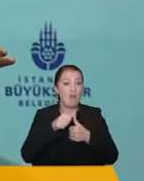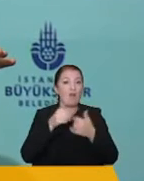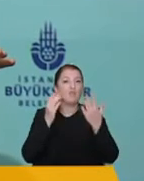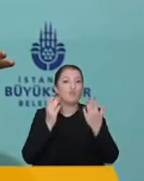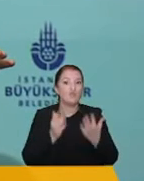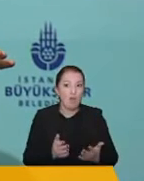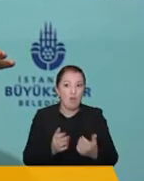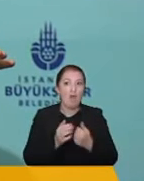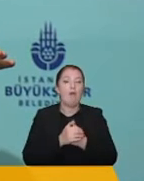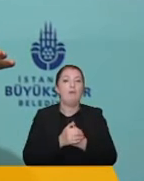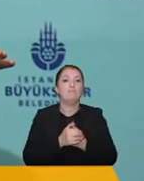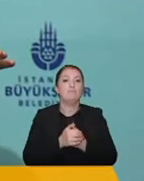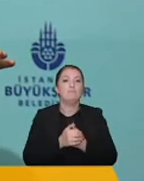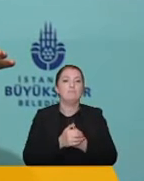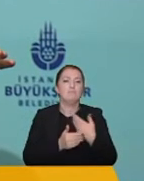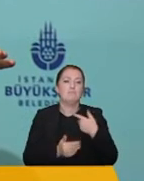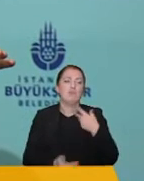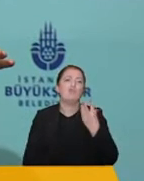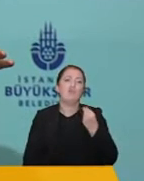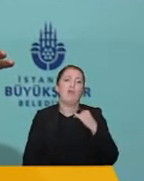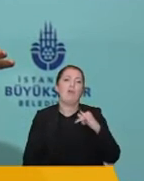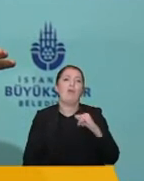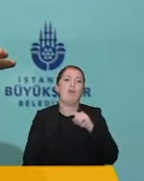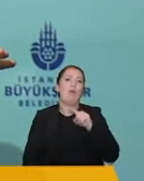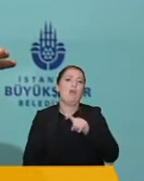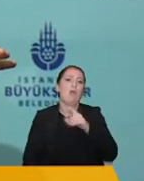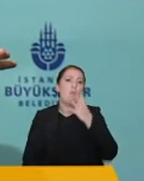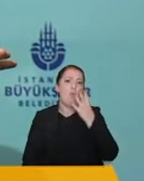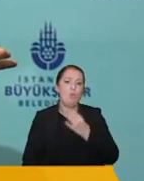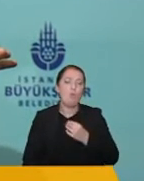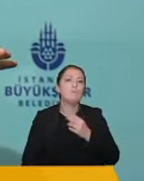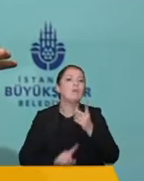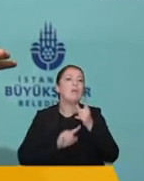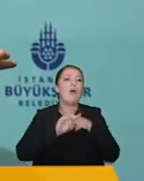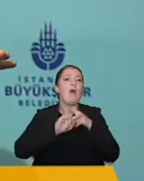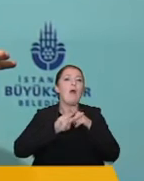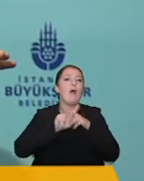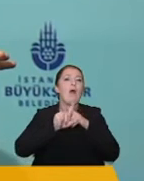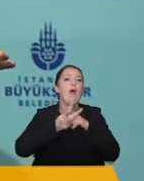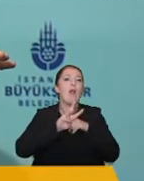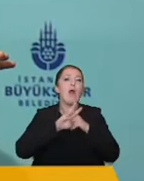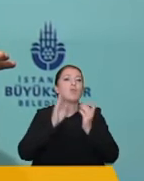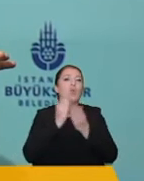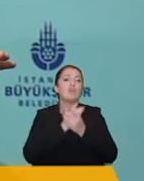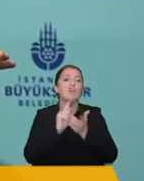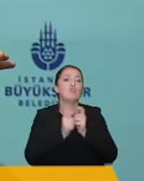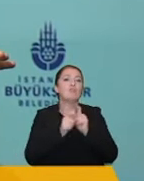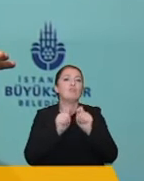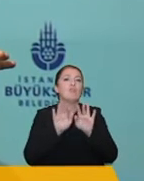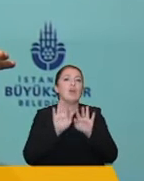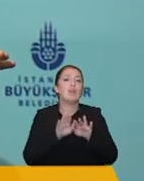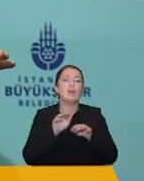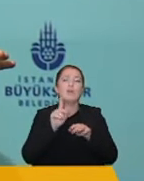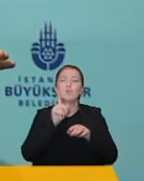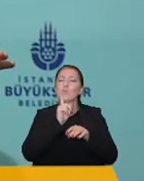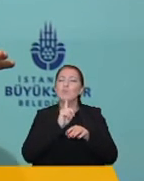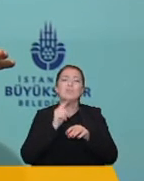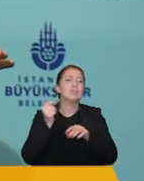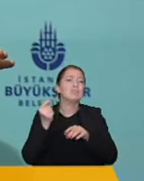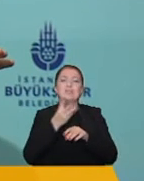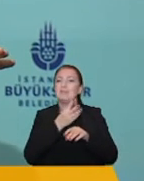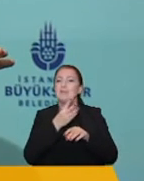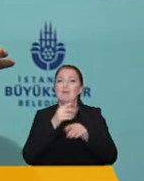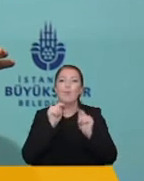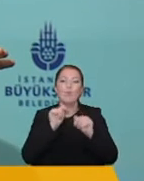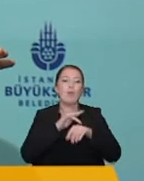defalarca, ben çok yakından takip ederim. İhale dosyalarını değiştirmek zorunda kaldık. Kaç yüz defa bu sene bu